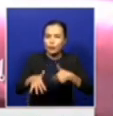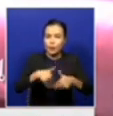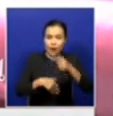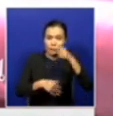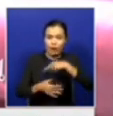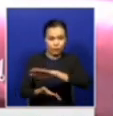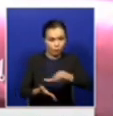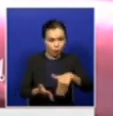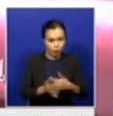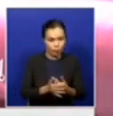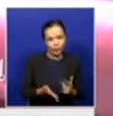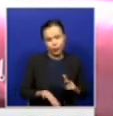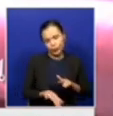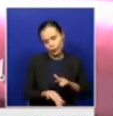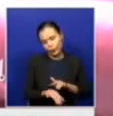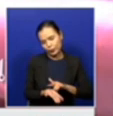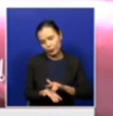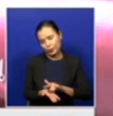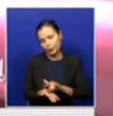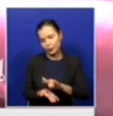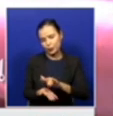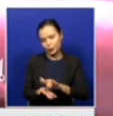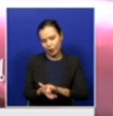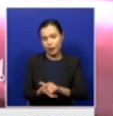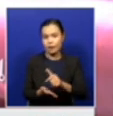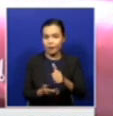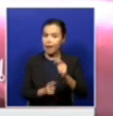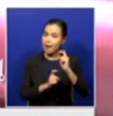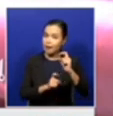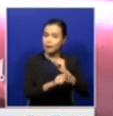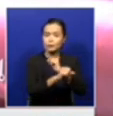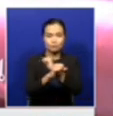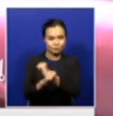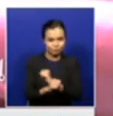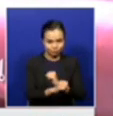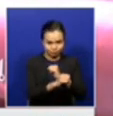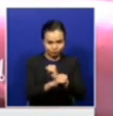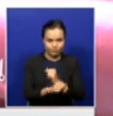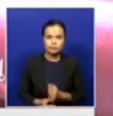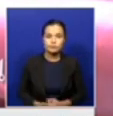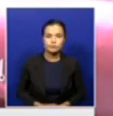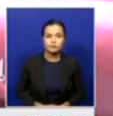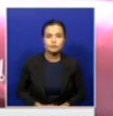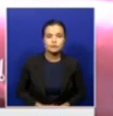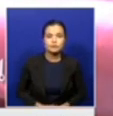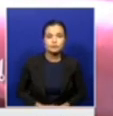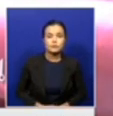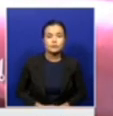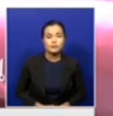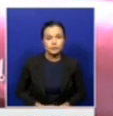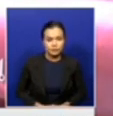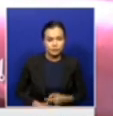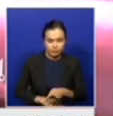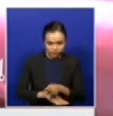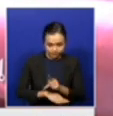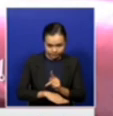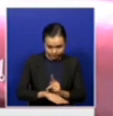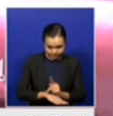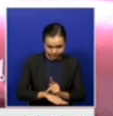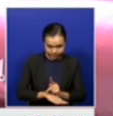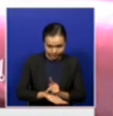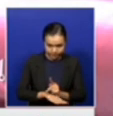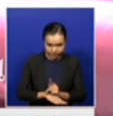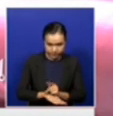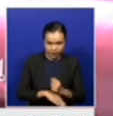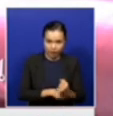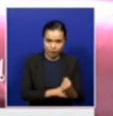ลงสู่พื้นนะครับถึงจุดหมายได้อย่างปลอดภัยท่านประธานที่เคารพครับผลของการใช้อำนาจ